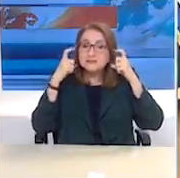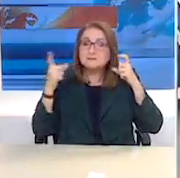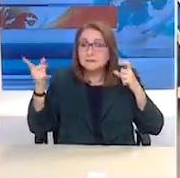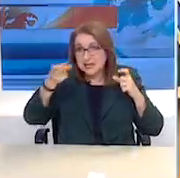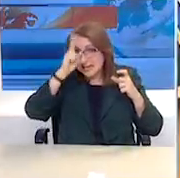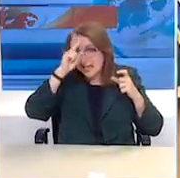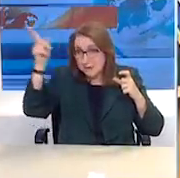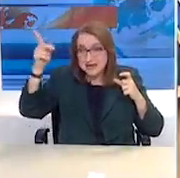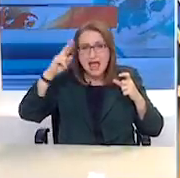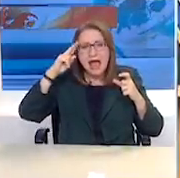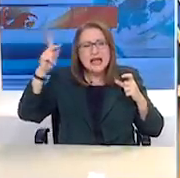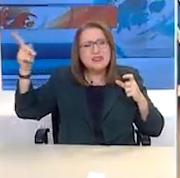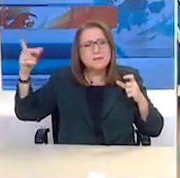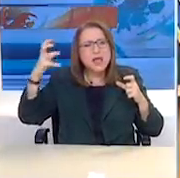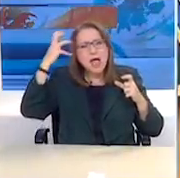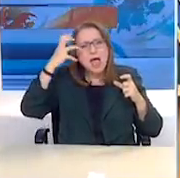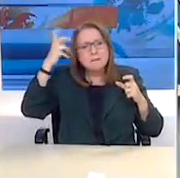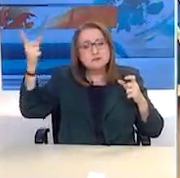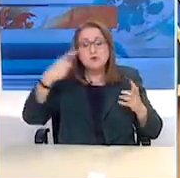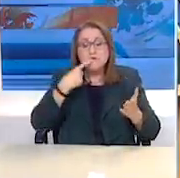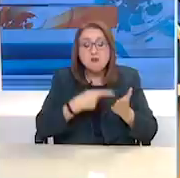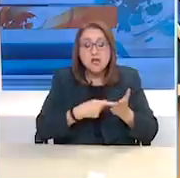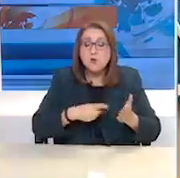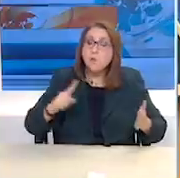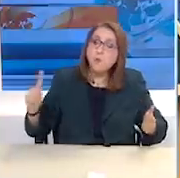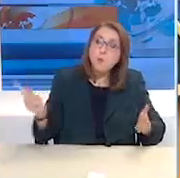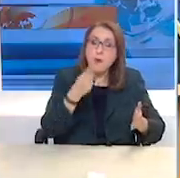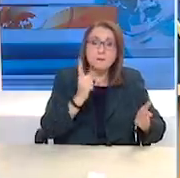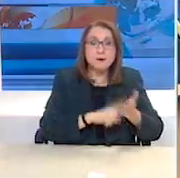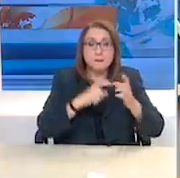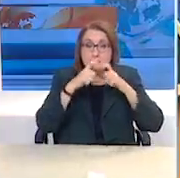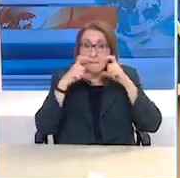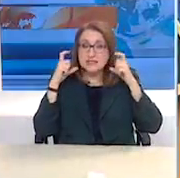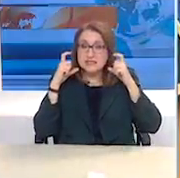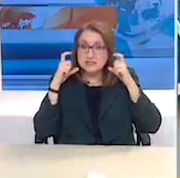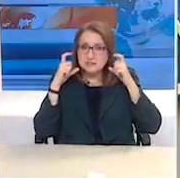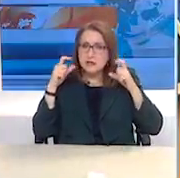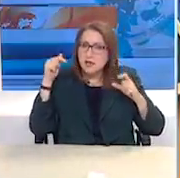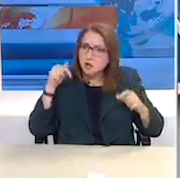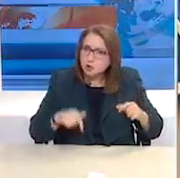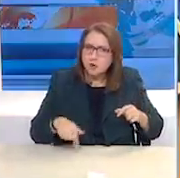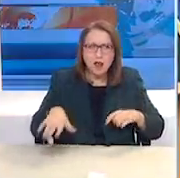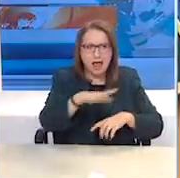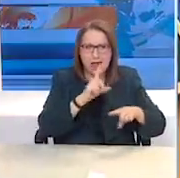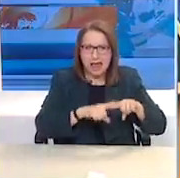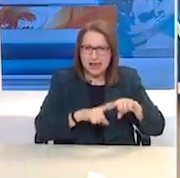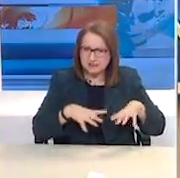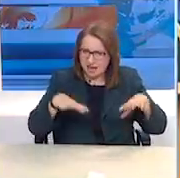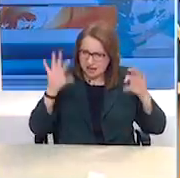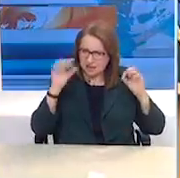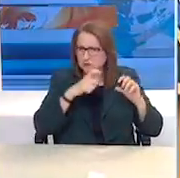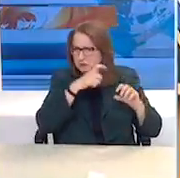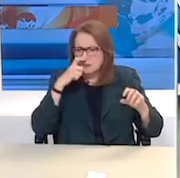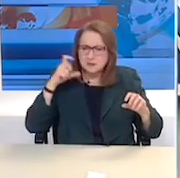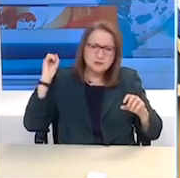Γερμανικής Εθνικής Ακαδημίας Επιστημών Λεοπολντίνα? Σας ανησυχεί ότι ο ελληνικός πληθυσμός έχει αποθαρρυνθεί στη χρήση μάσκας και δεν τη φορά